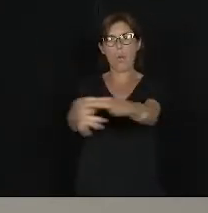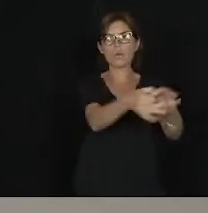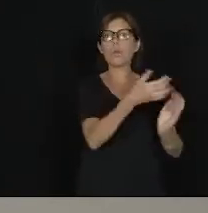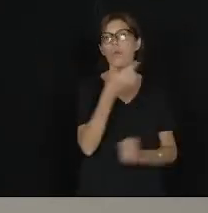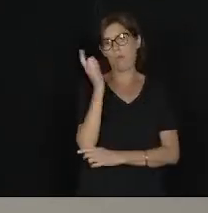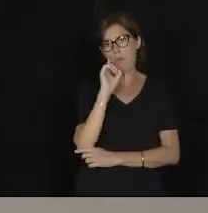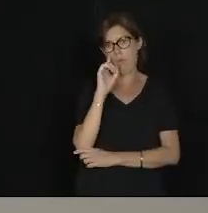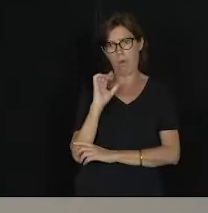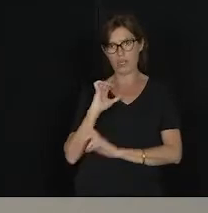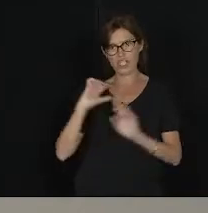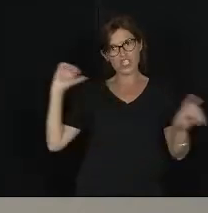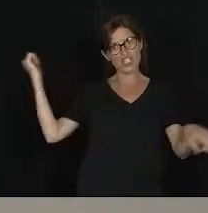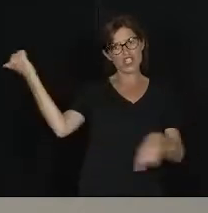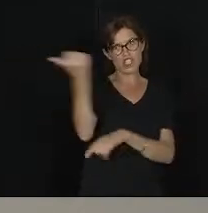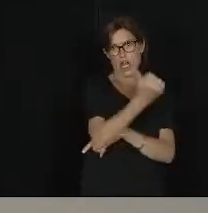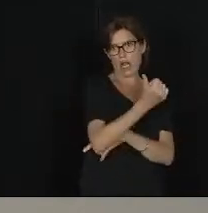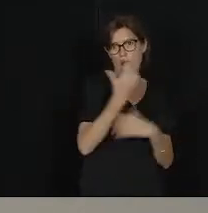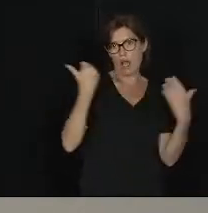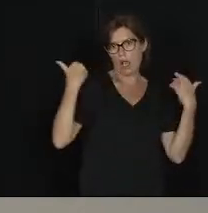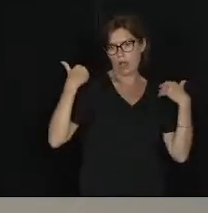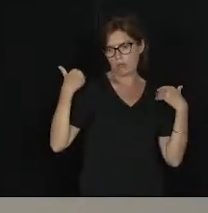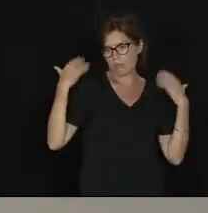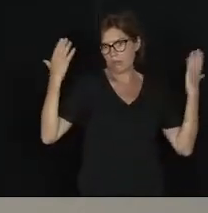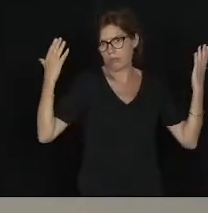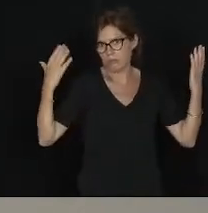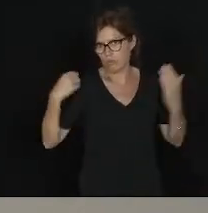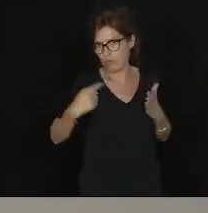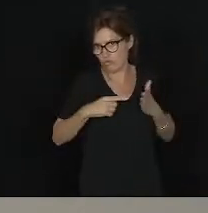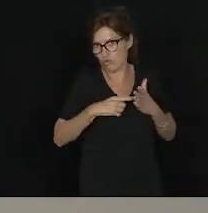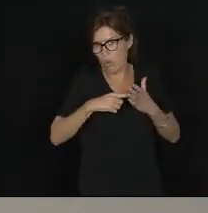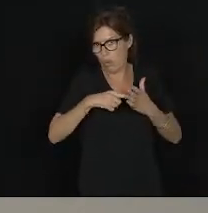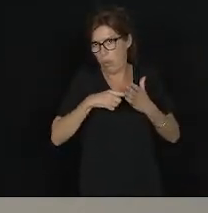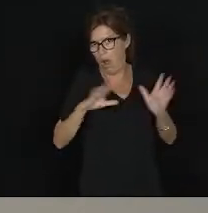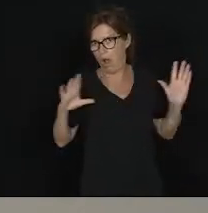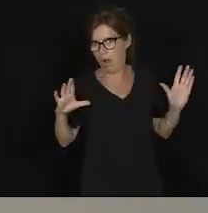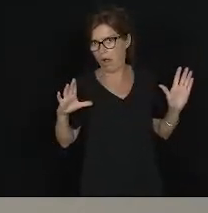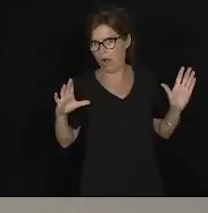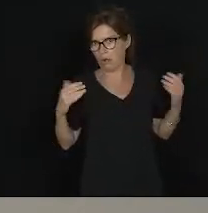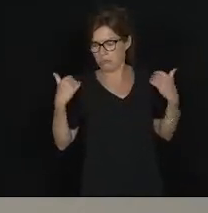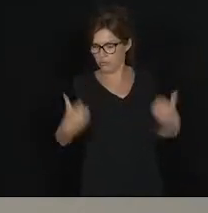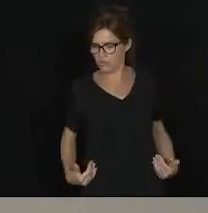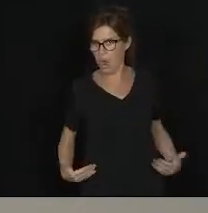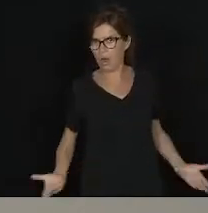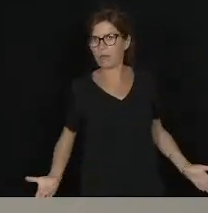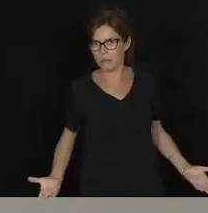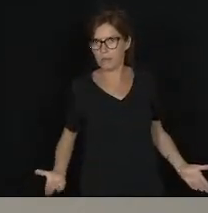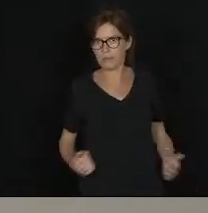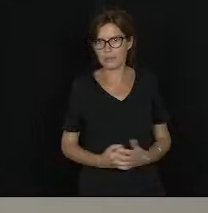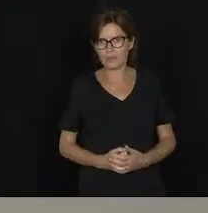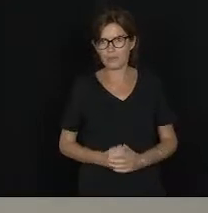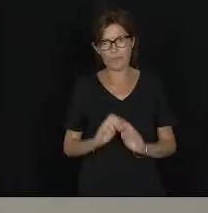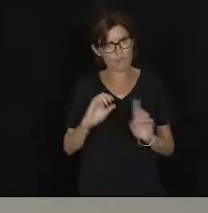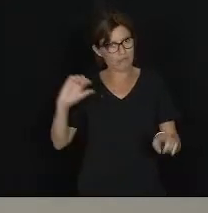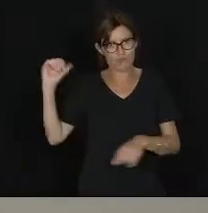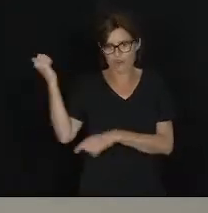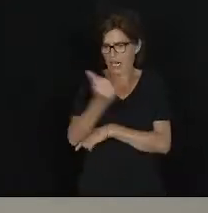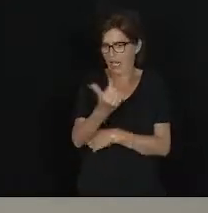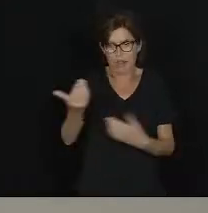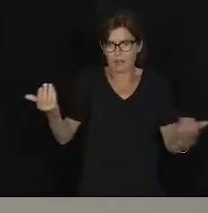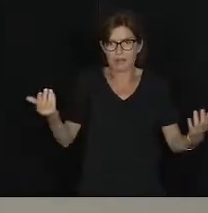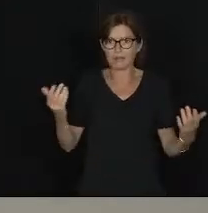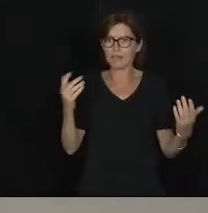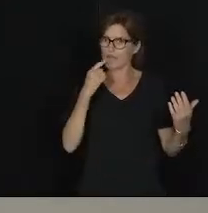laquelle chacun est traité selon son dû. Jedem das seine, chacun son dû. Hein, et donc c'est une société qui est à la